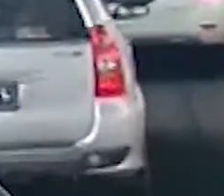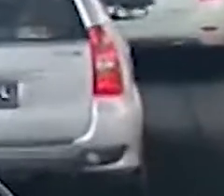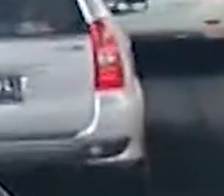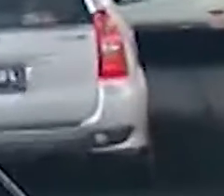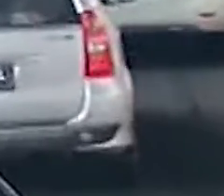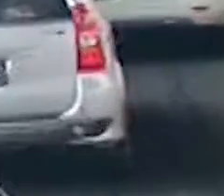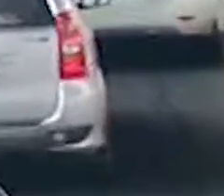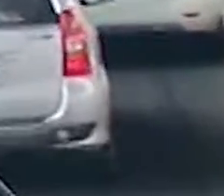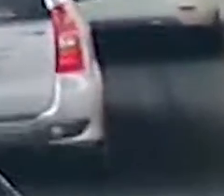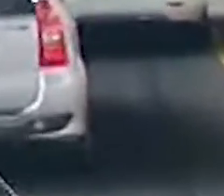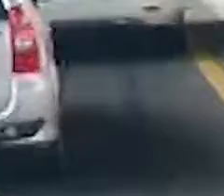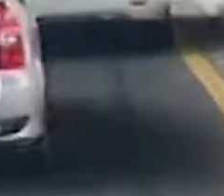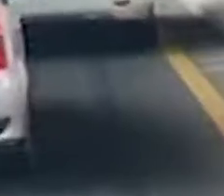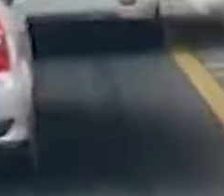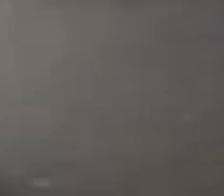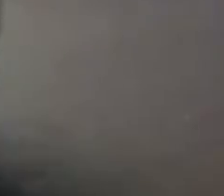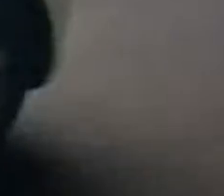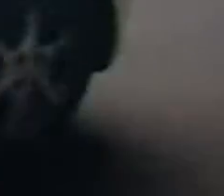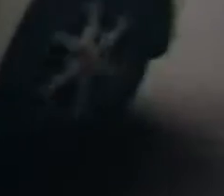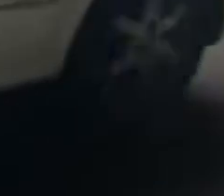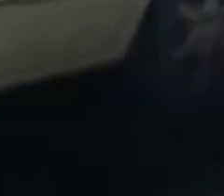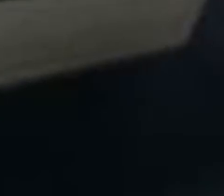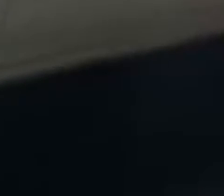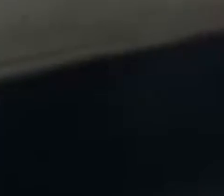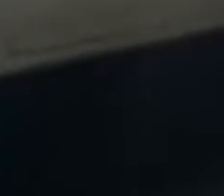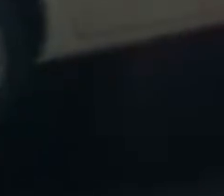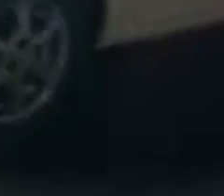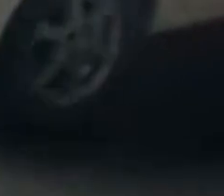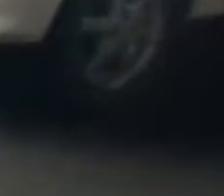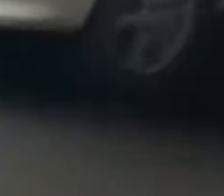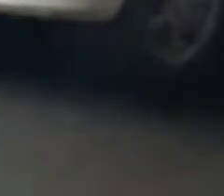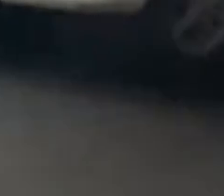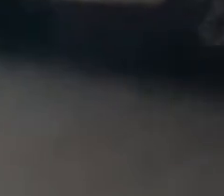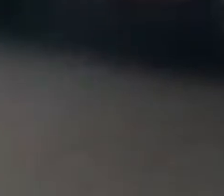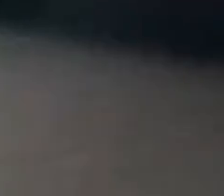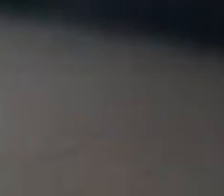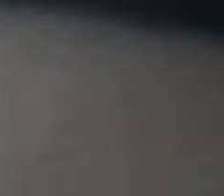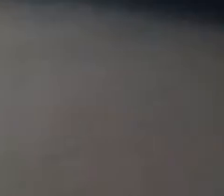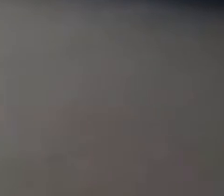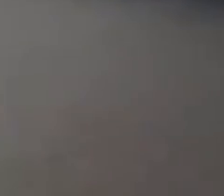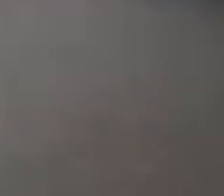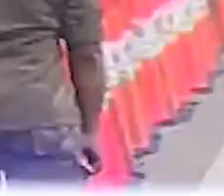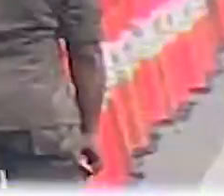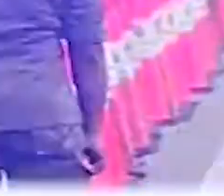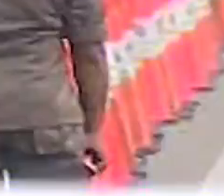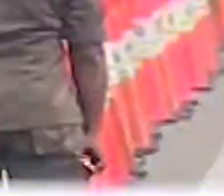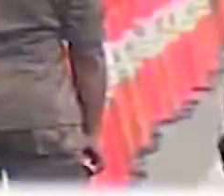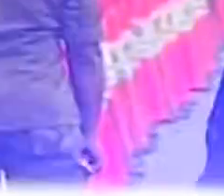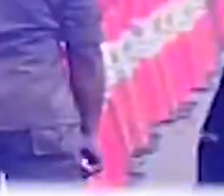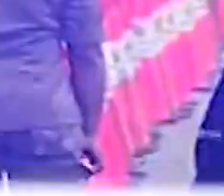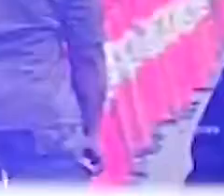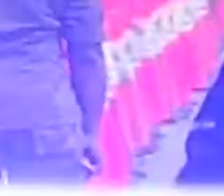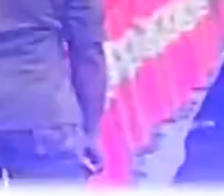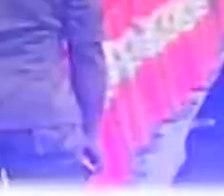Meski kendaraan diizinkan lewat, namun pemeriksaan kendaraan kembali akan dilakukan di sejumlah titik setelah gerbang tol Cikarang Barat, di antaranya